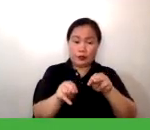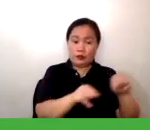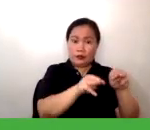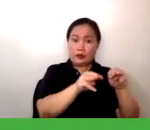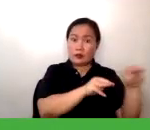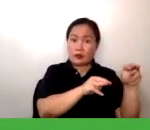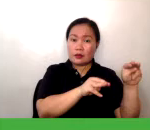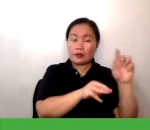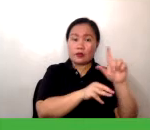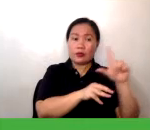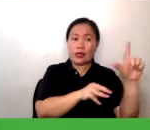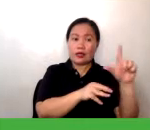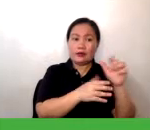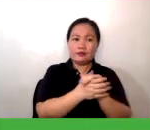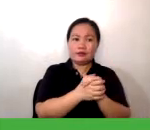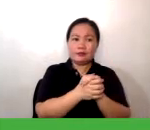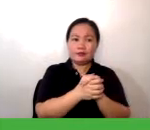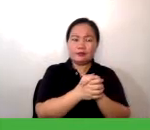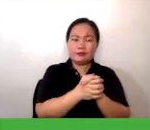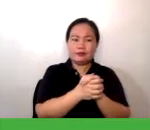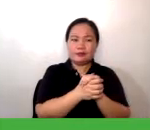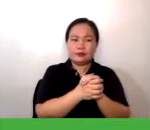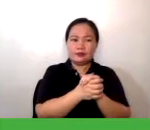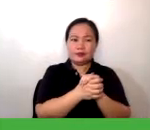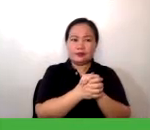decameters. So, we have